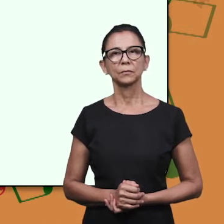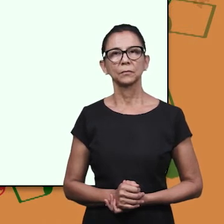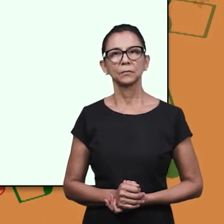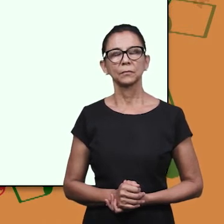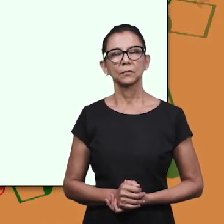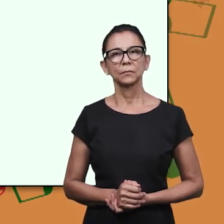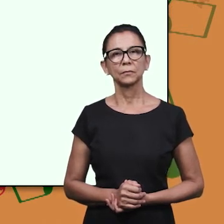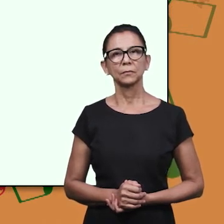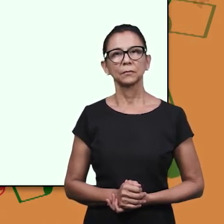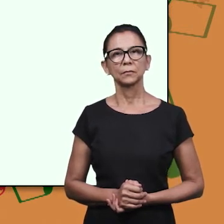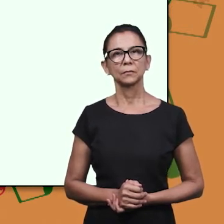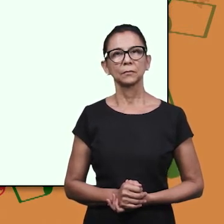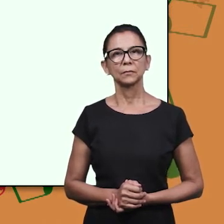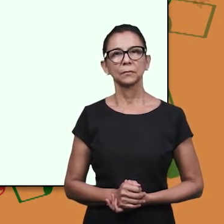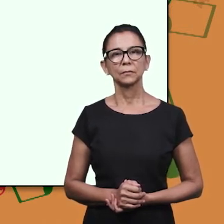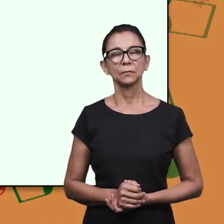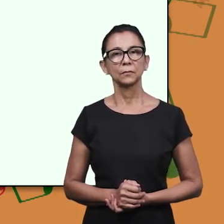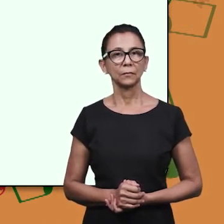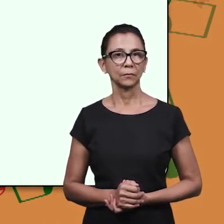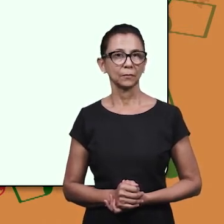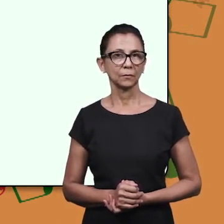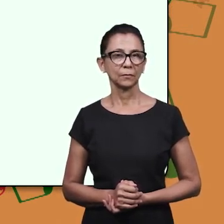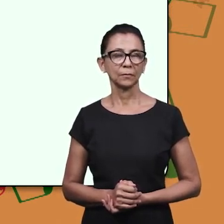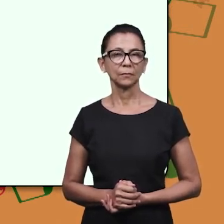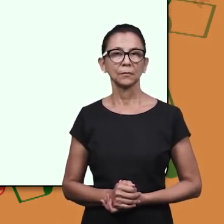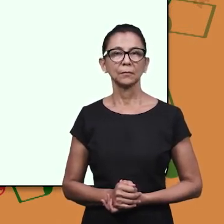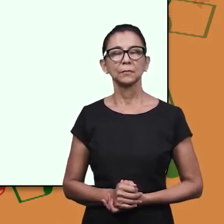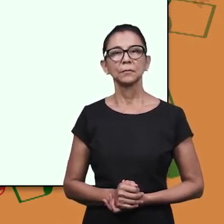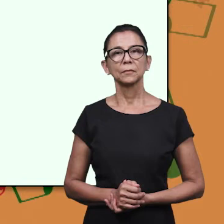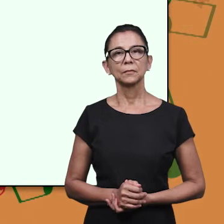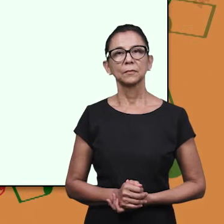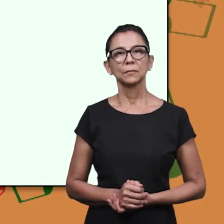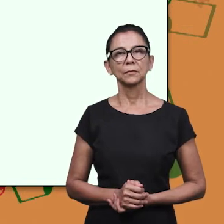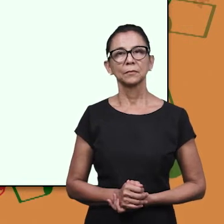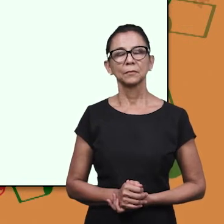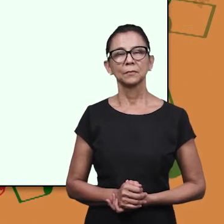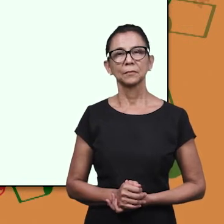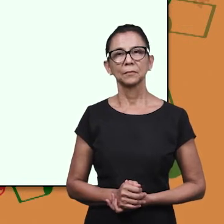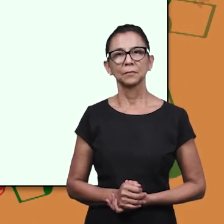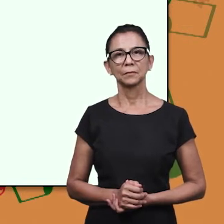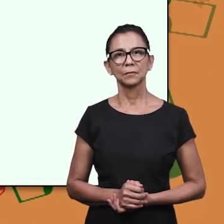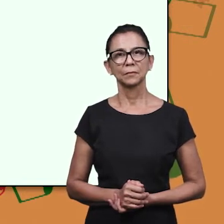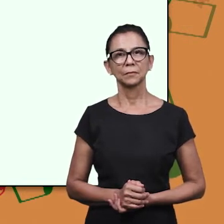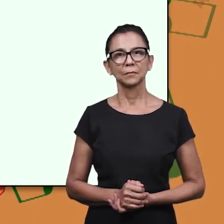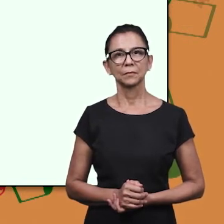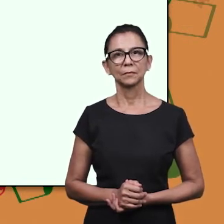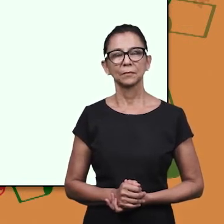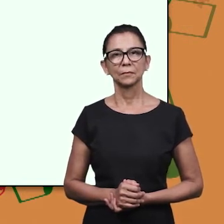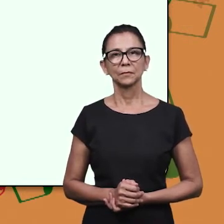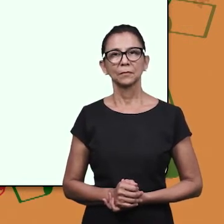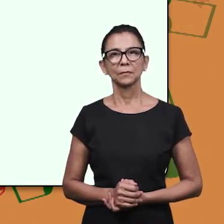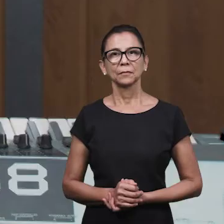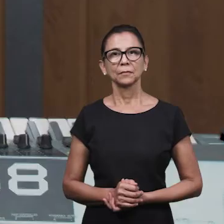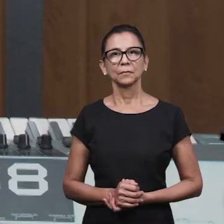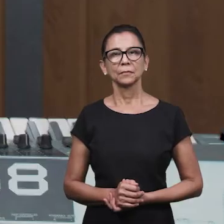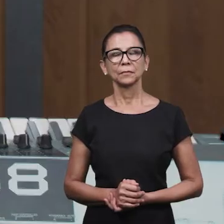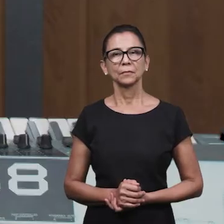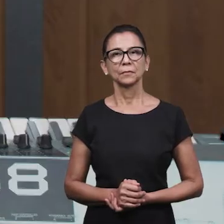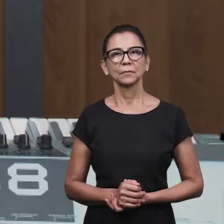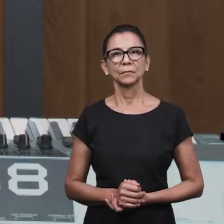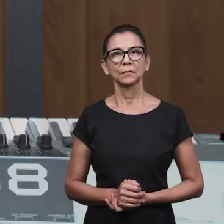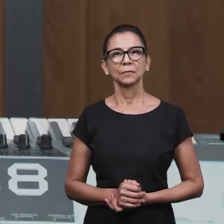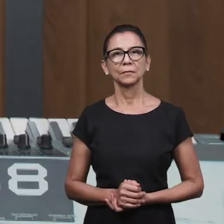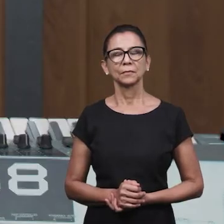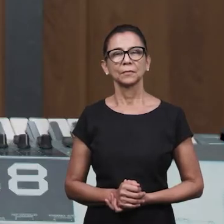le sol, les trois trous devant et la moitié derrière. Le sol, c'est les trois trous de haut avec la main